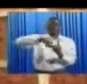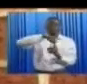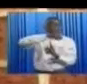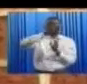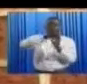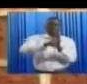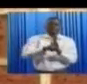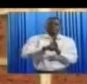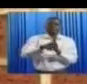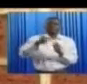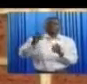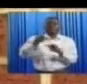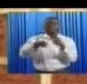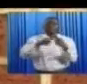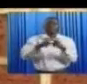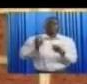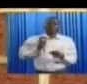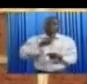on regarde le budget